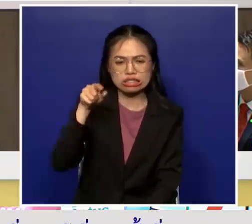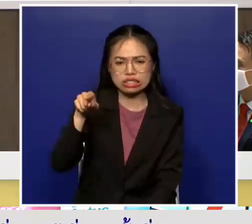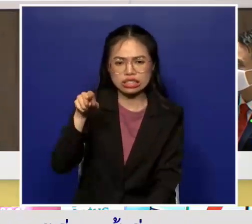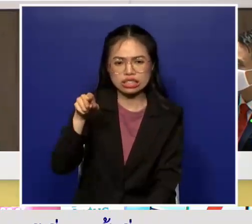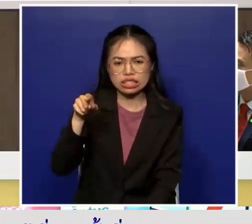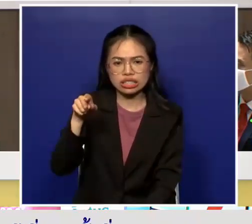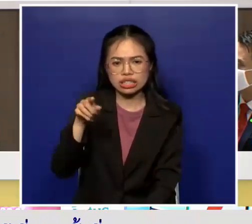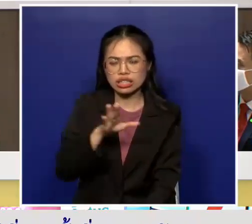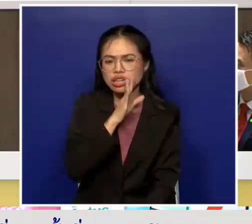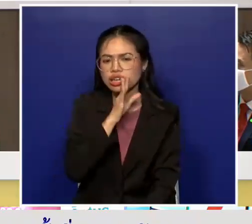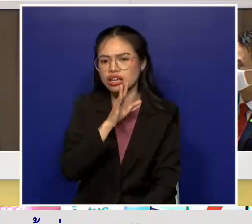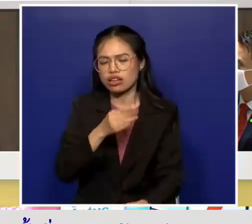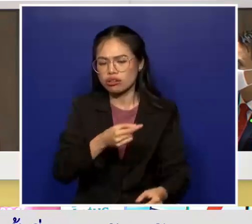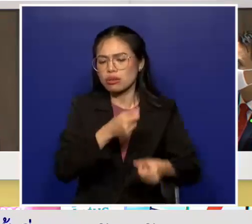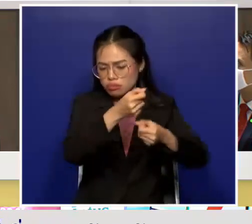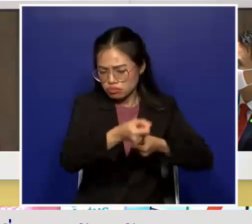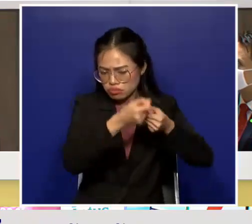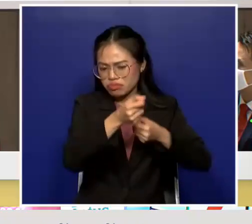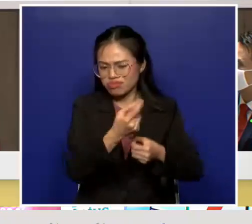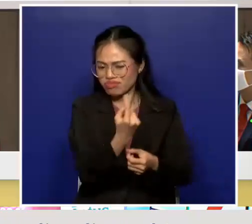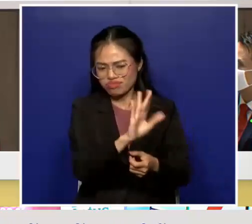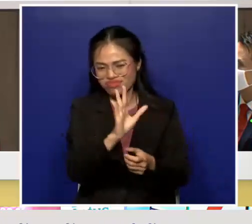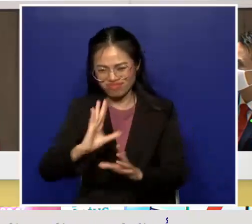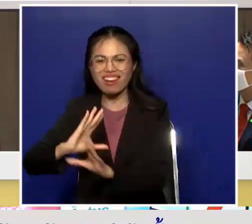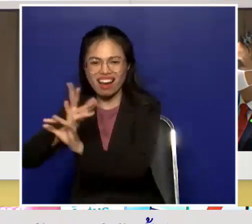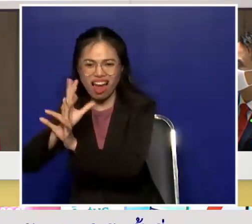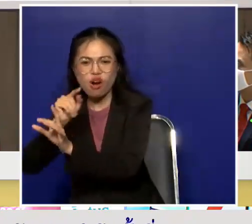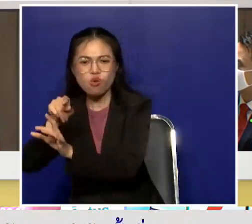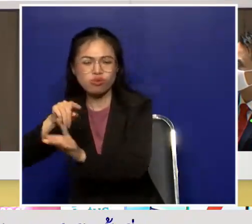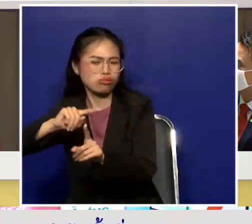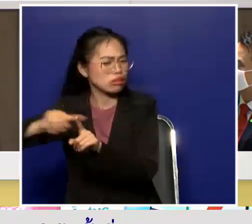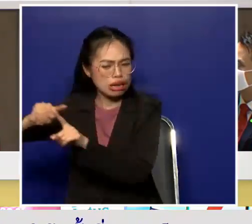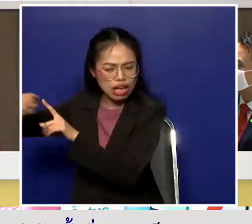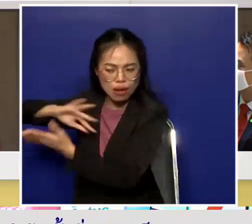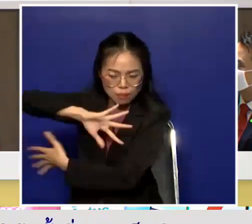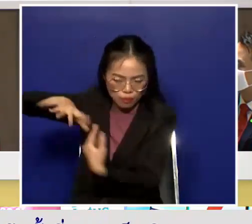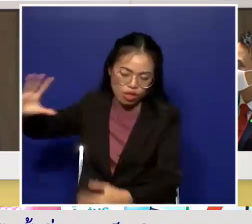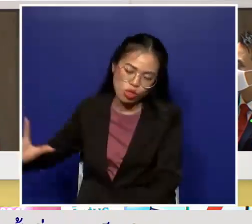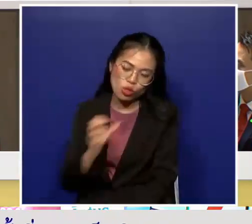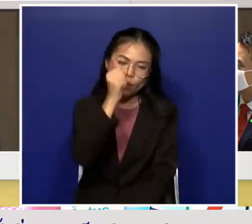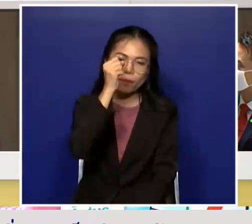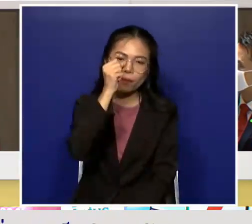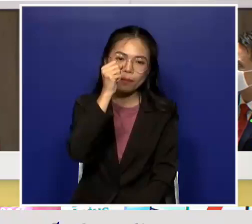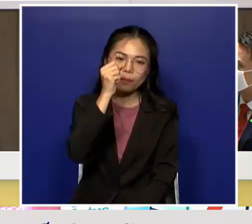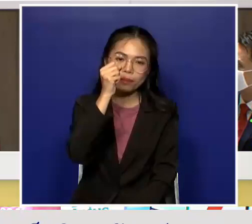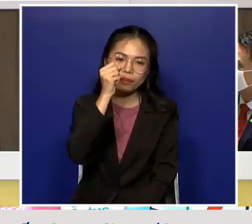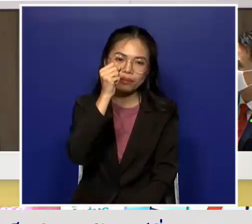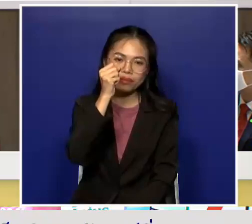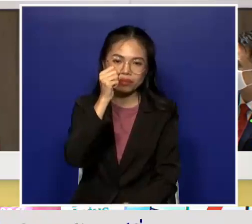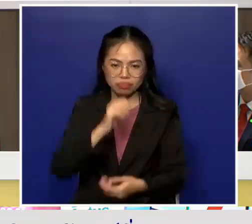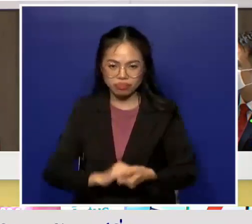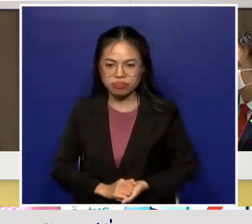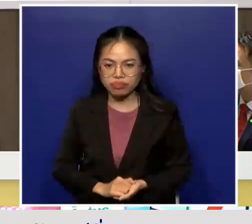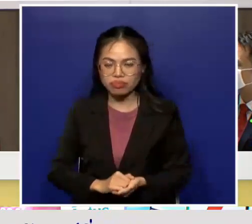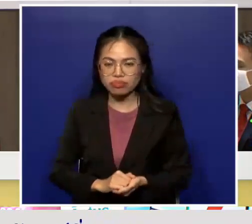ค่สินค้าเกษตรนะไม่ใช่แค่เล่านะอย่างอื่นกูเอาเรียบเลยขออนุญาตนะครับอย่างอื่นกับผมเอาเรียบเลยครับ